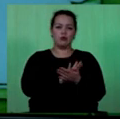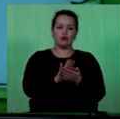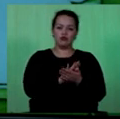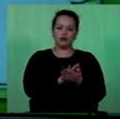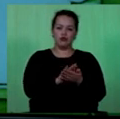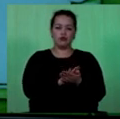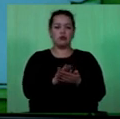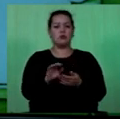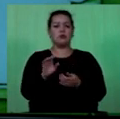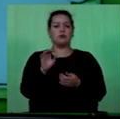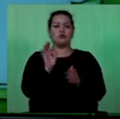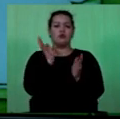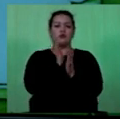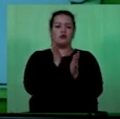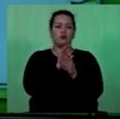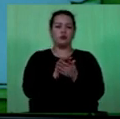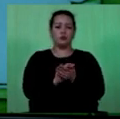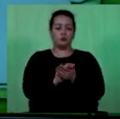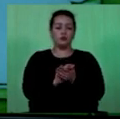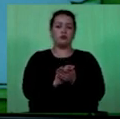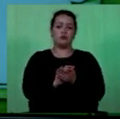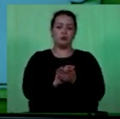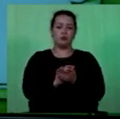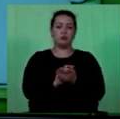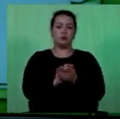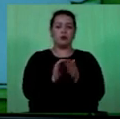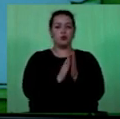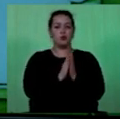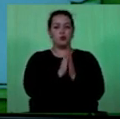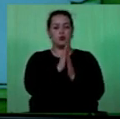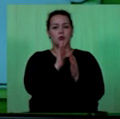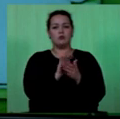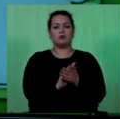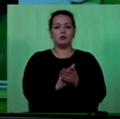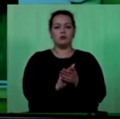хорошо очищает наш воздух? Ну, конечно же, растения.